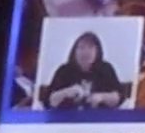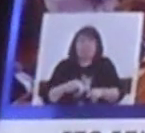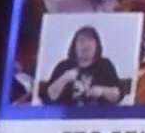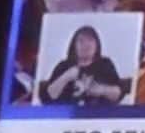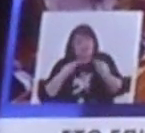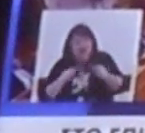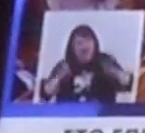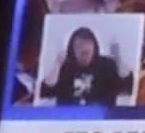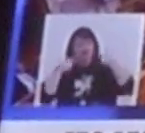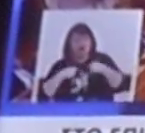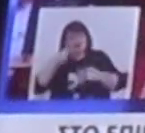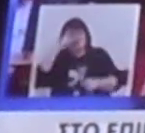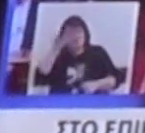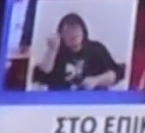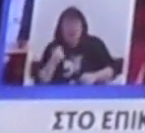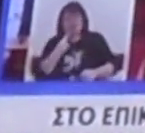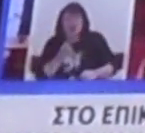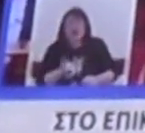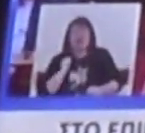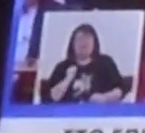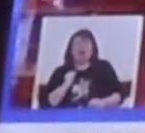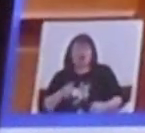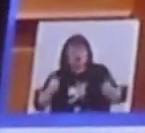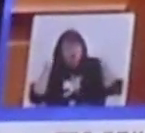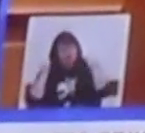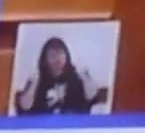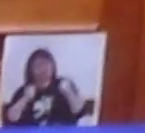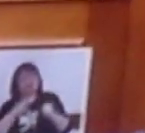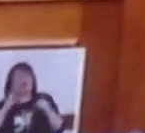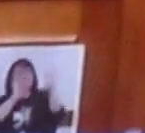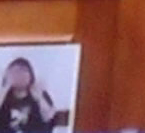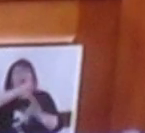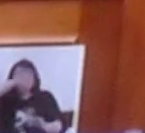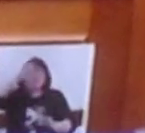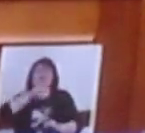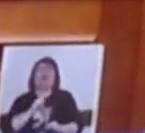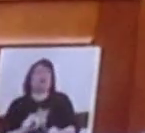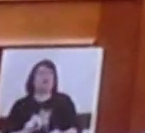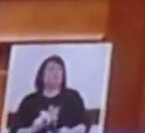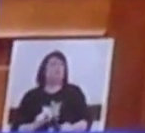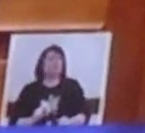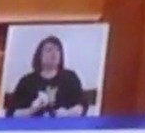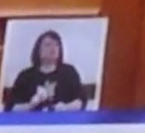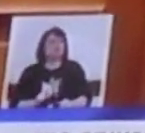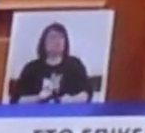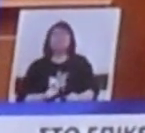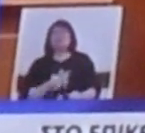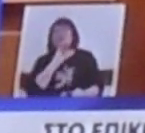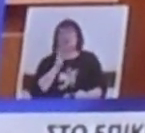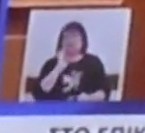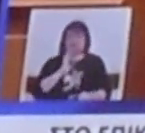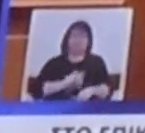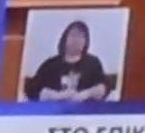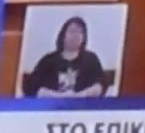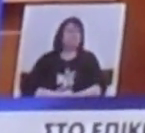πρώτος. Προεκλογικά τον φώναζε αυτό ο Κυριάκος Βελόπουλος. Ελάτε να τους βάλουμε στο σκαμί. Ελάτε για τη χώρα κινδυνεύει. Αυτά